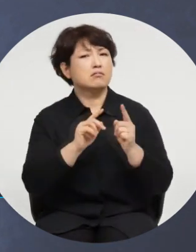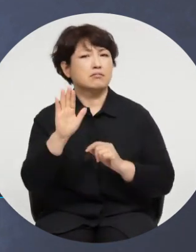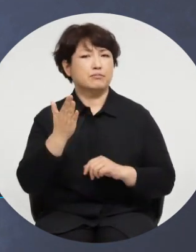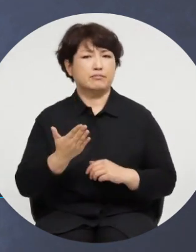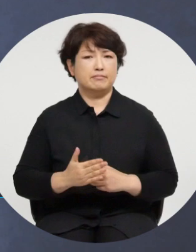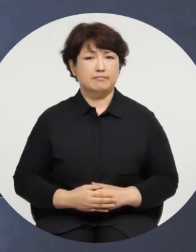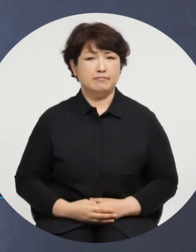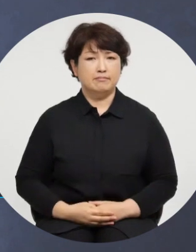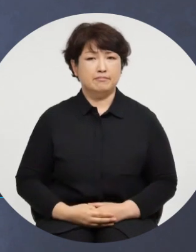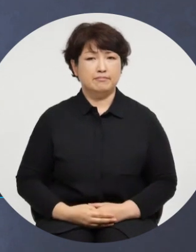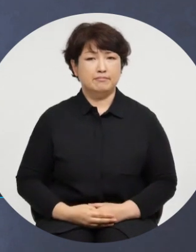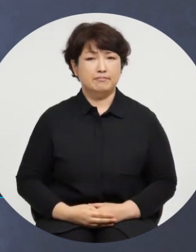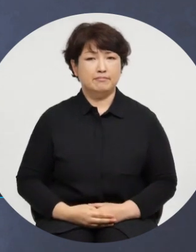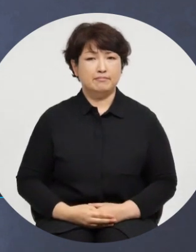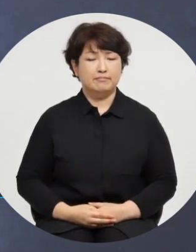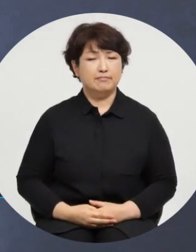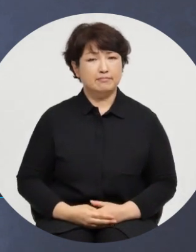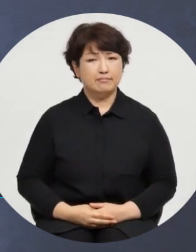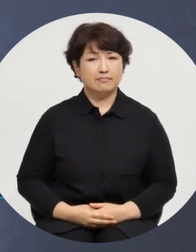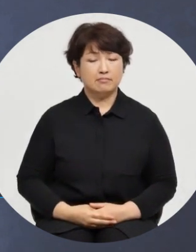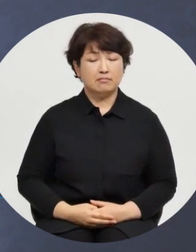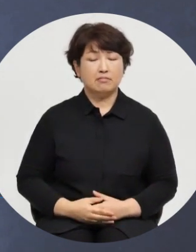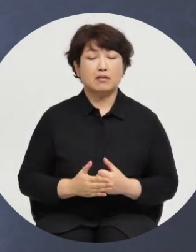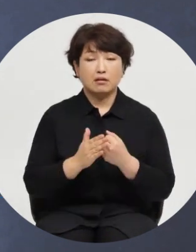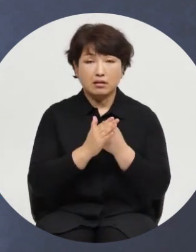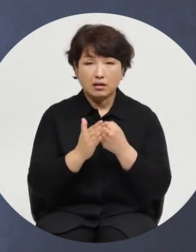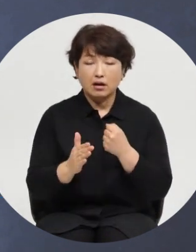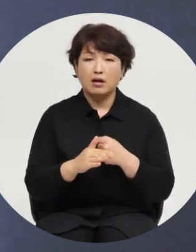그러니까 정신적으로나 빠져요